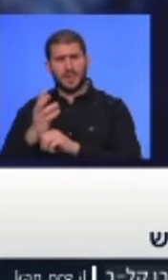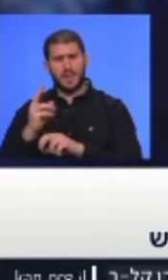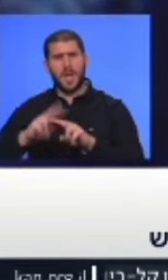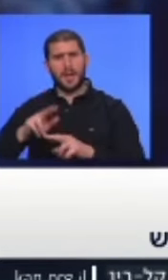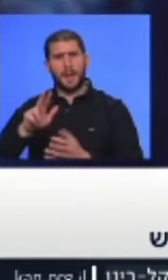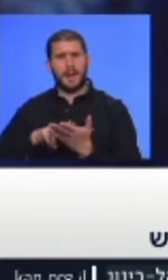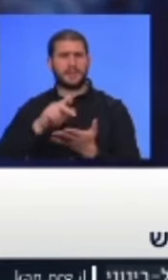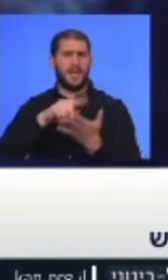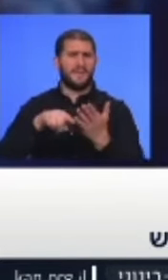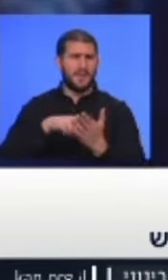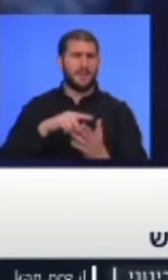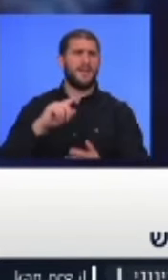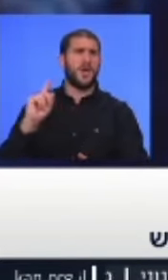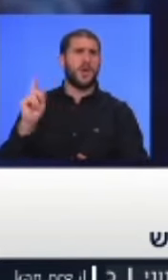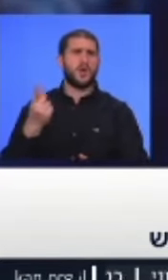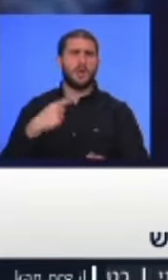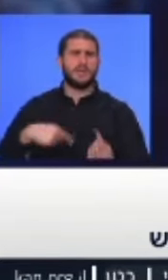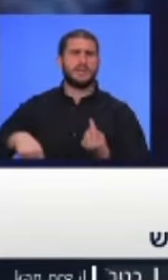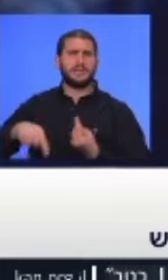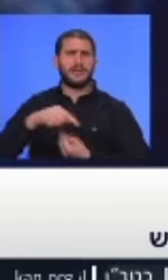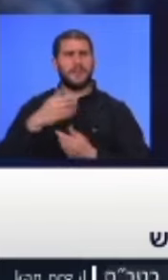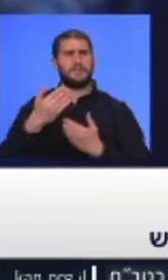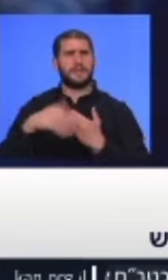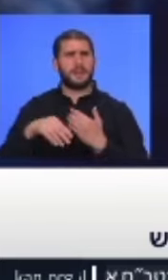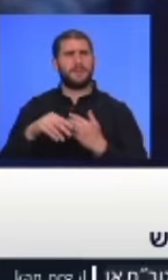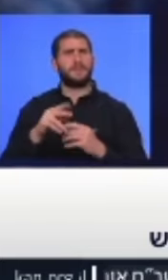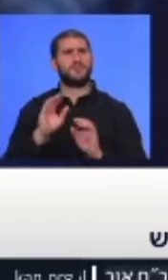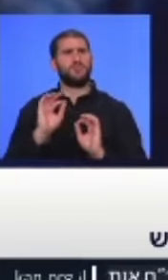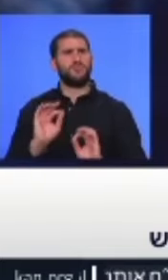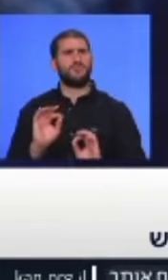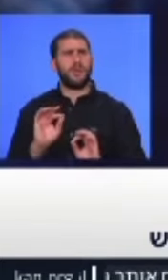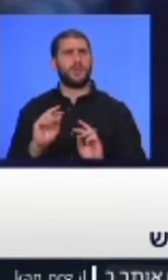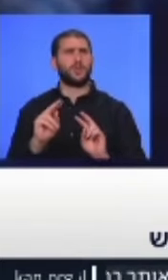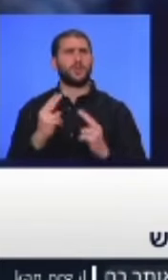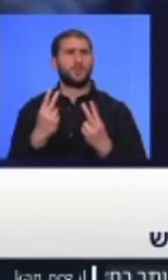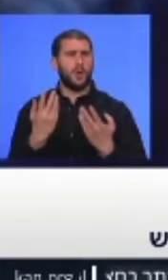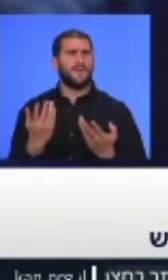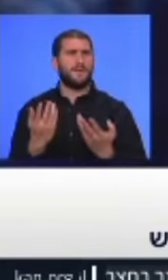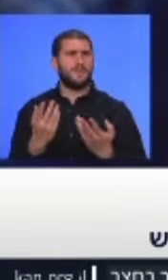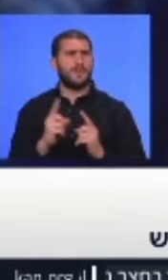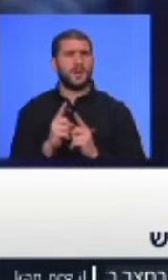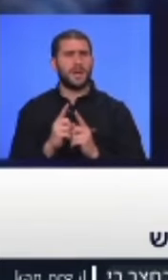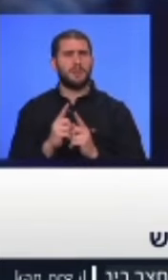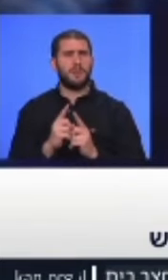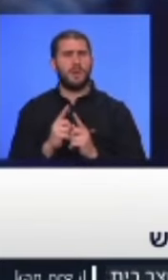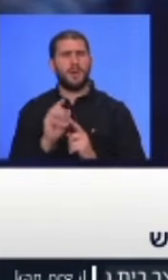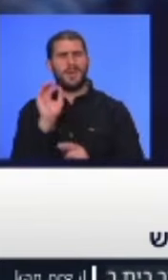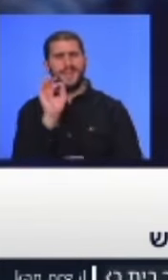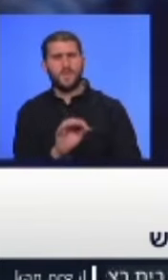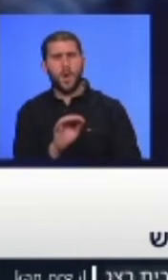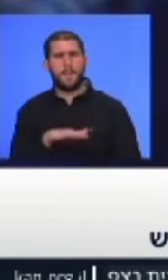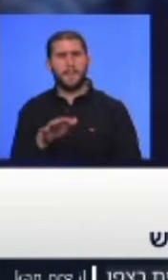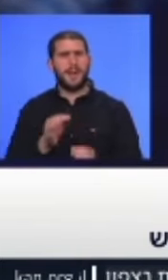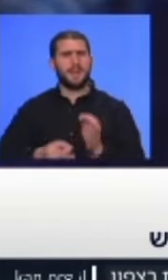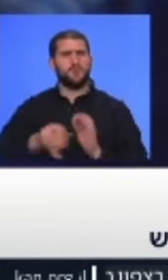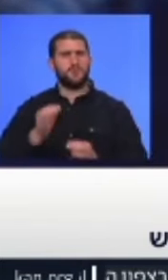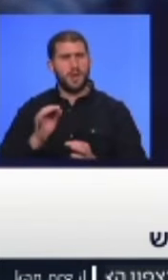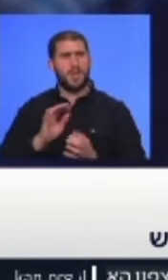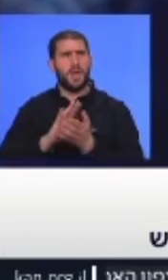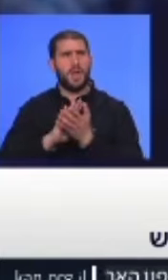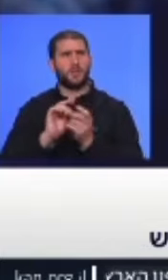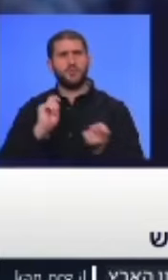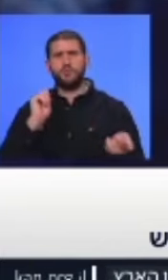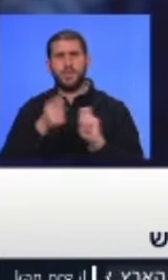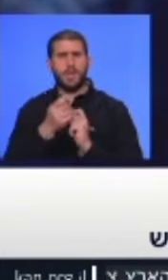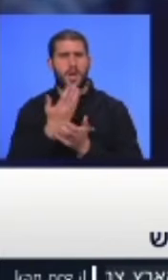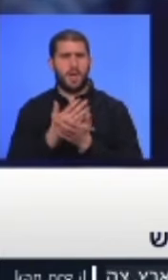יבטל את זה, וכל הסיבוב הזה ישמש בשביל שוב להטיל רפש במערכת המשפט שהפכה החלטה של